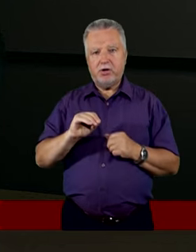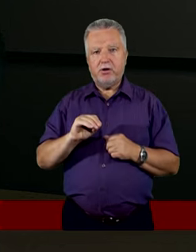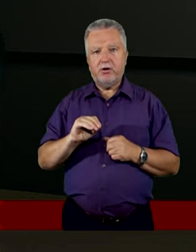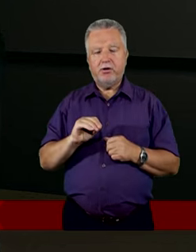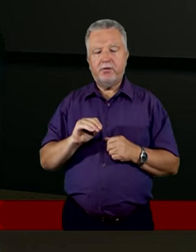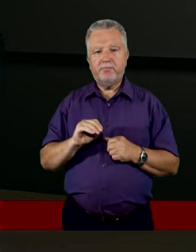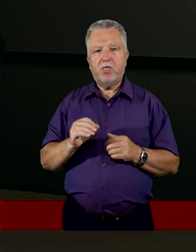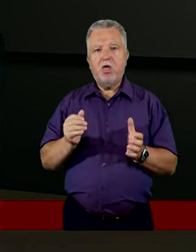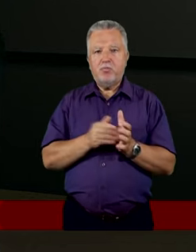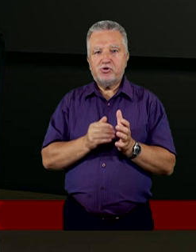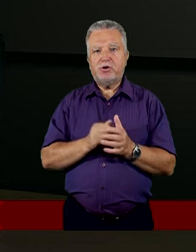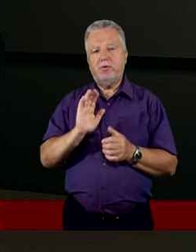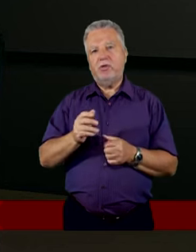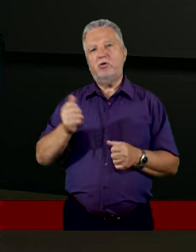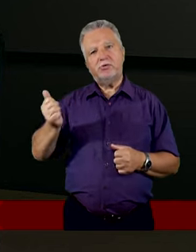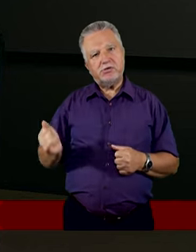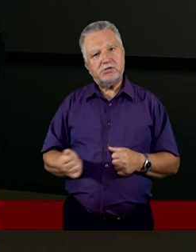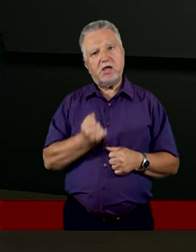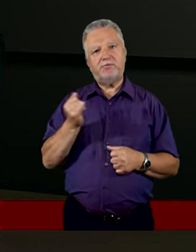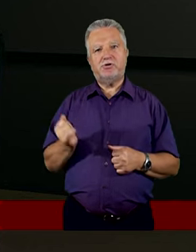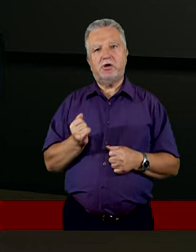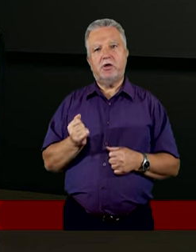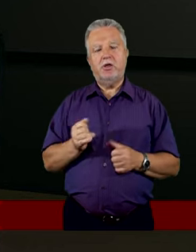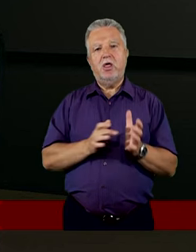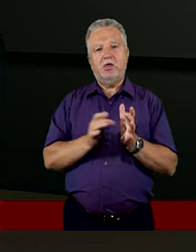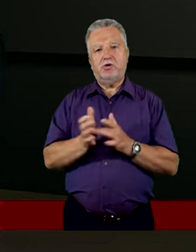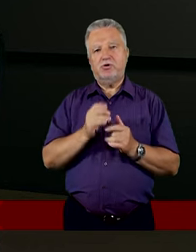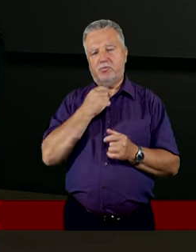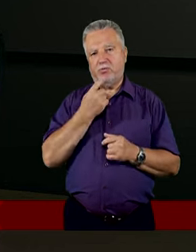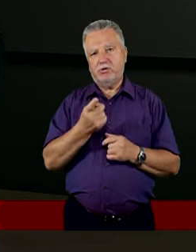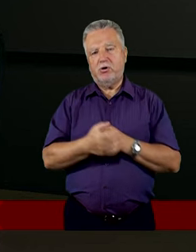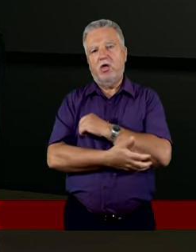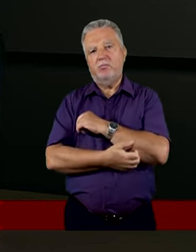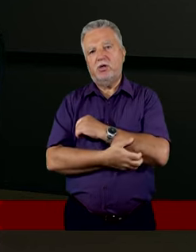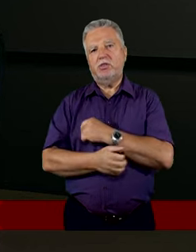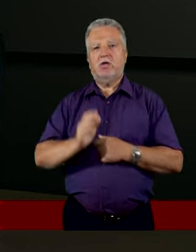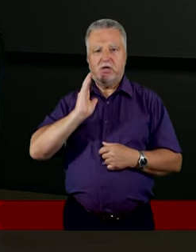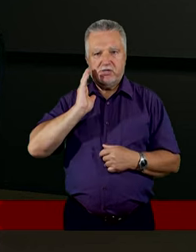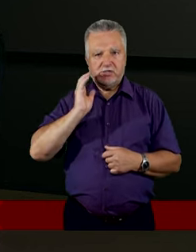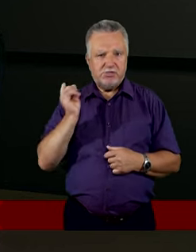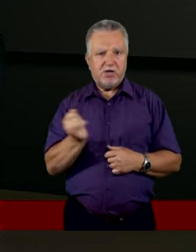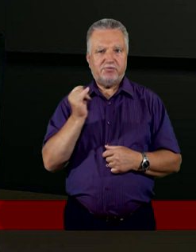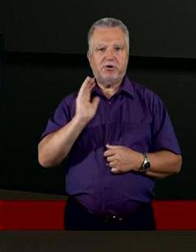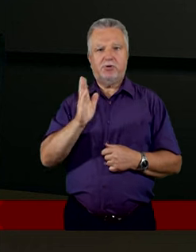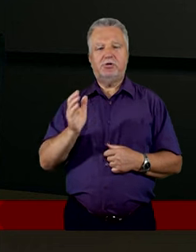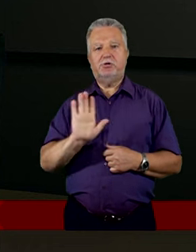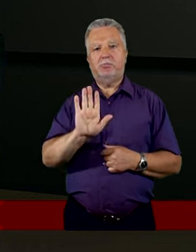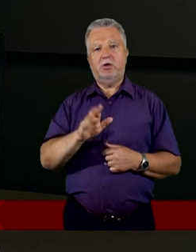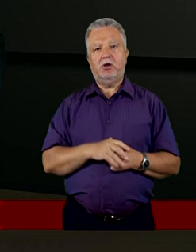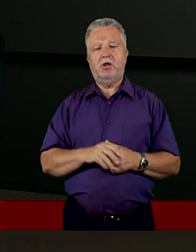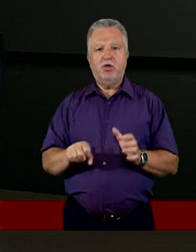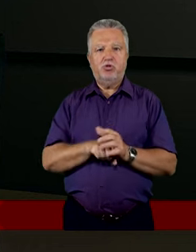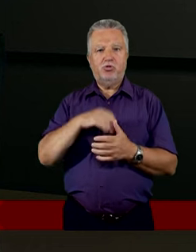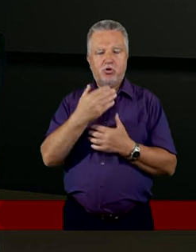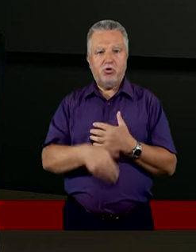że potrzeby będą zawsze, tak jak Jezus powiedział, ubogich zawsze mieć będziecie, czyli do końca tak